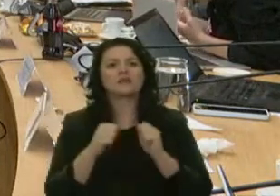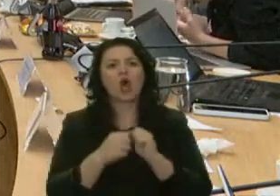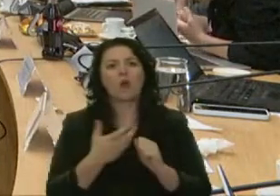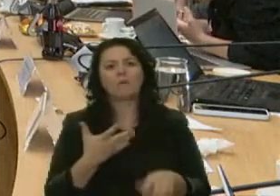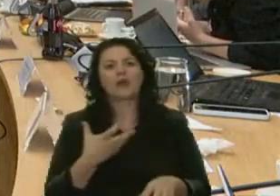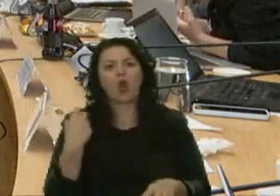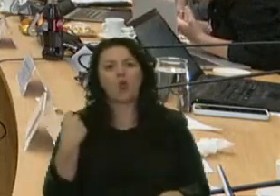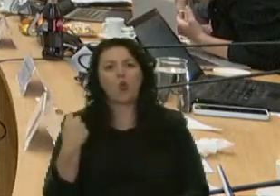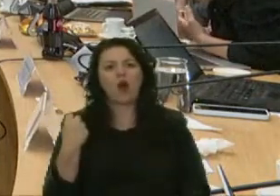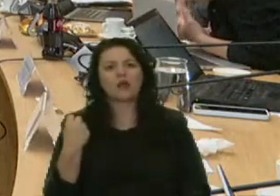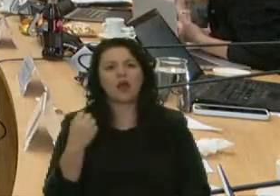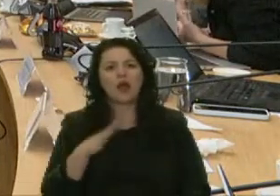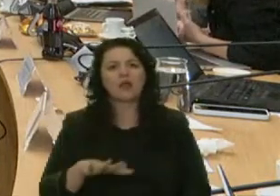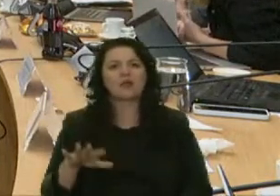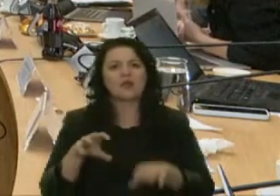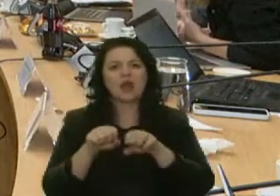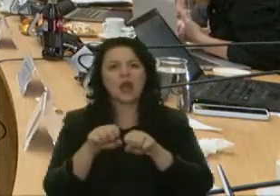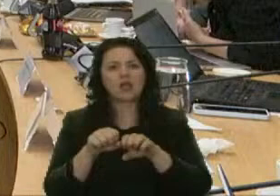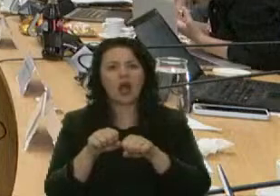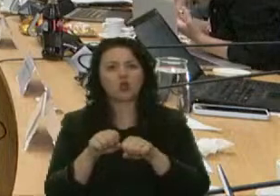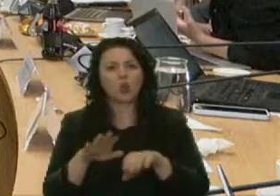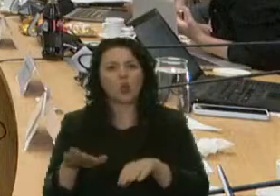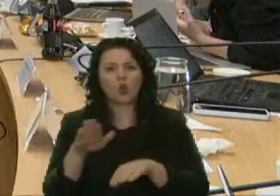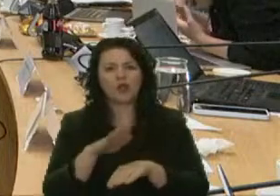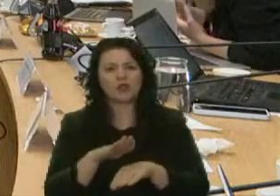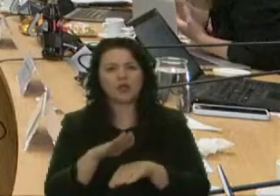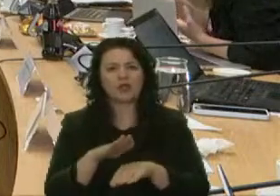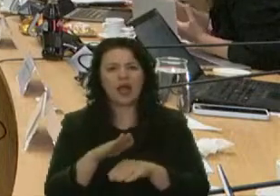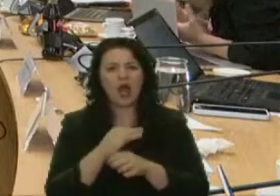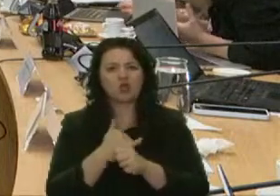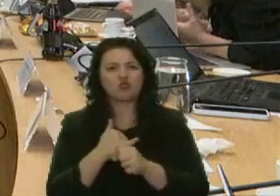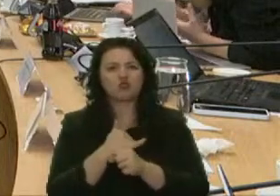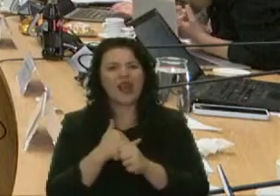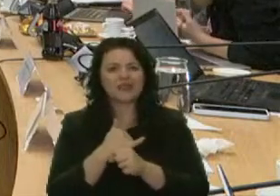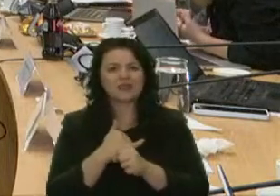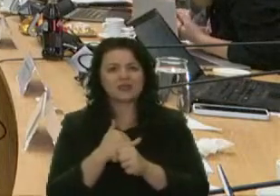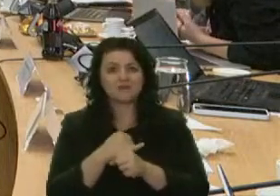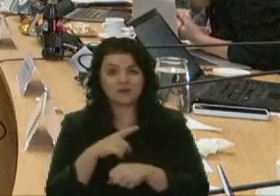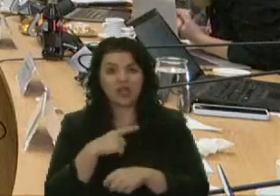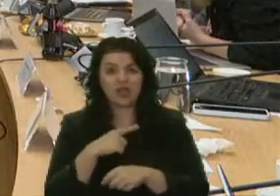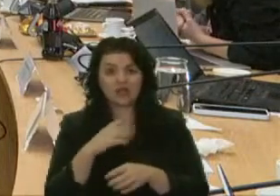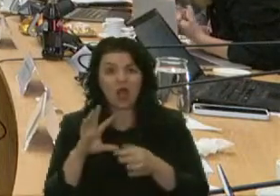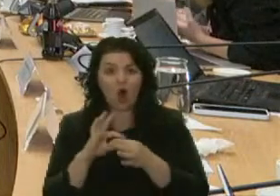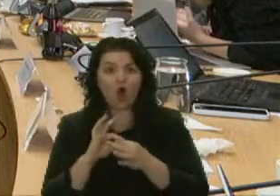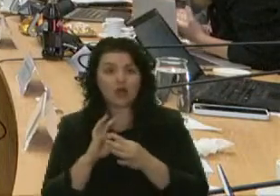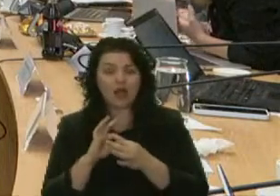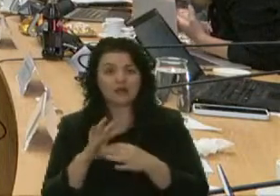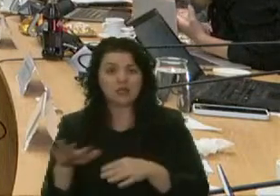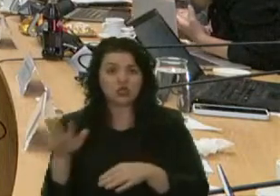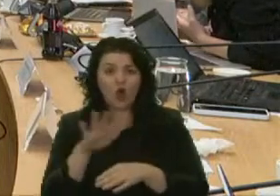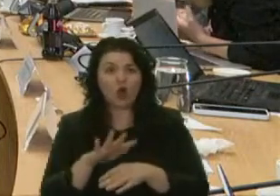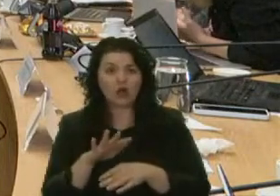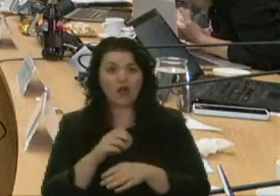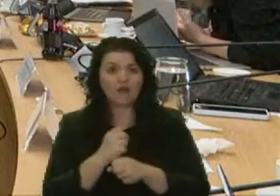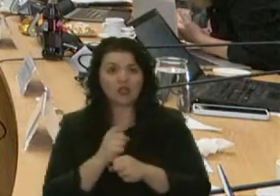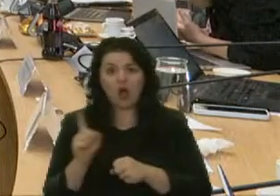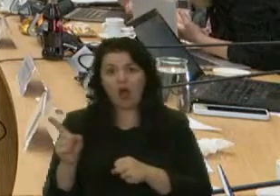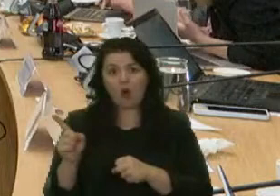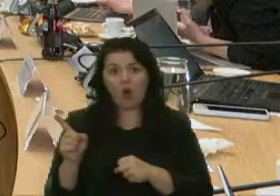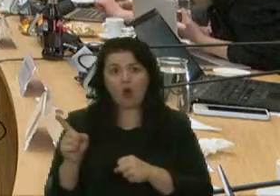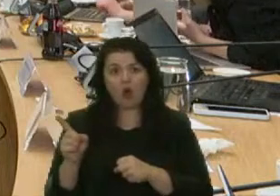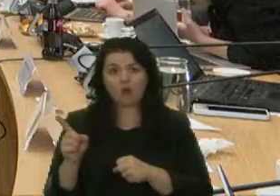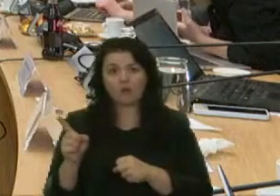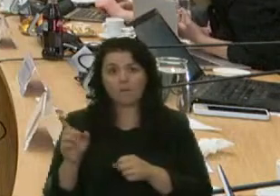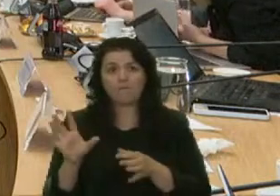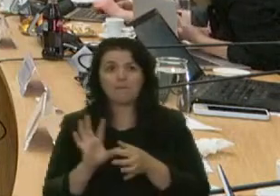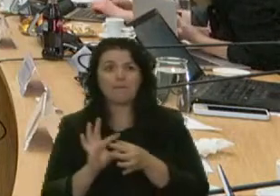preluarea terenului de la județ pentru că există teren Conex în în zonă și crearea acolo în